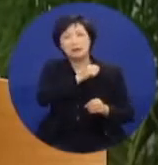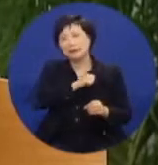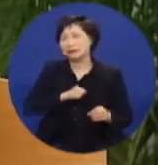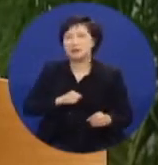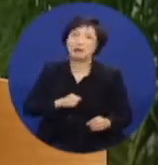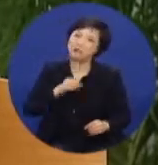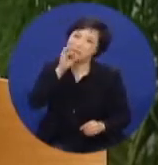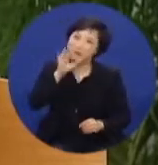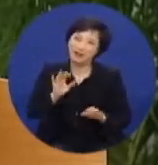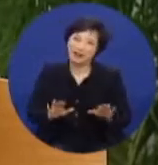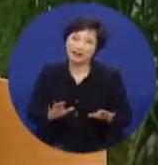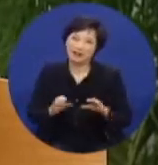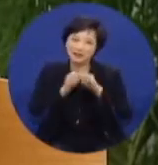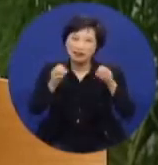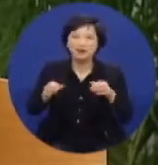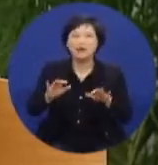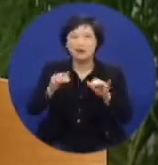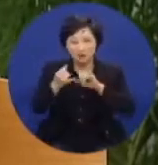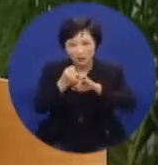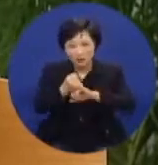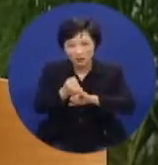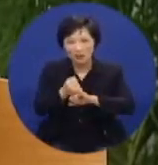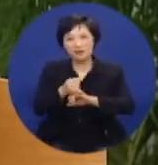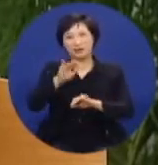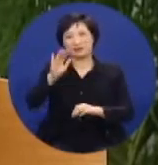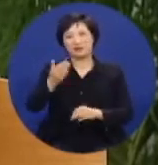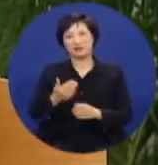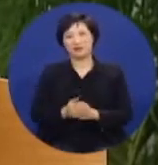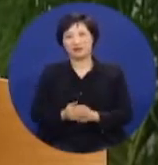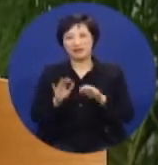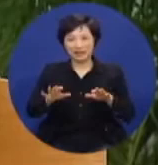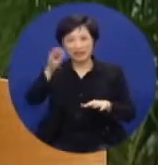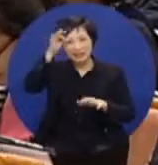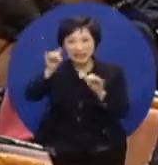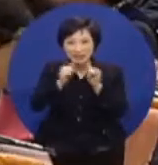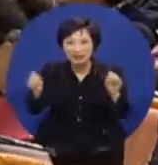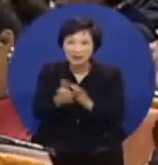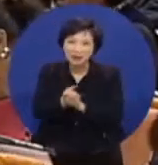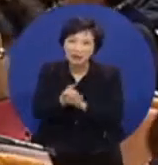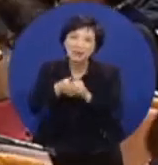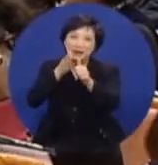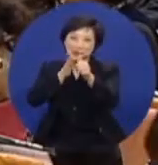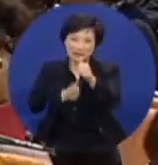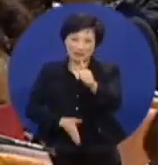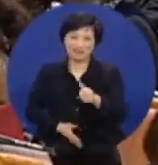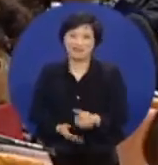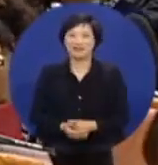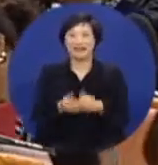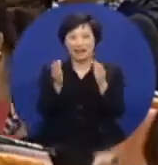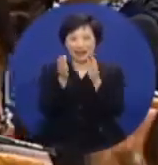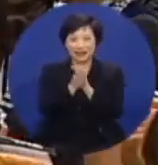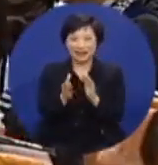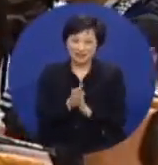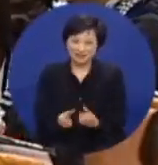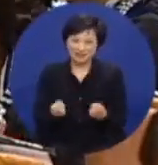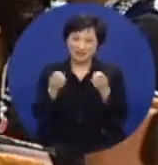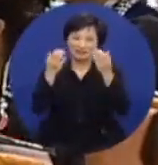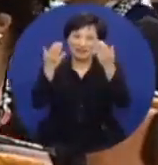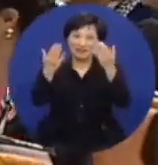거야 점도 되고야 만나는 거야 인경 하심에 나면 합시다 할렐루야